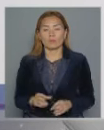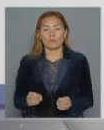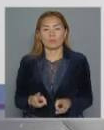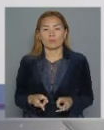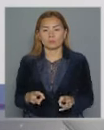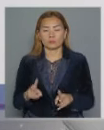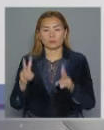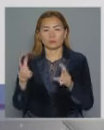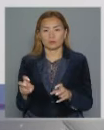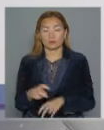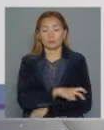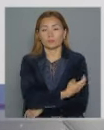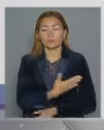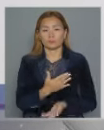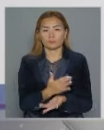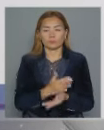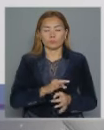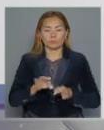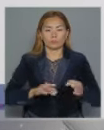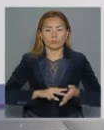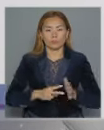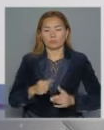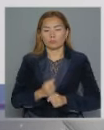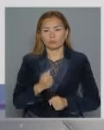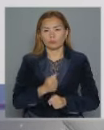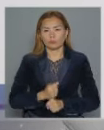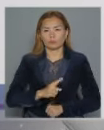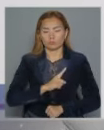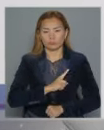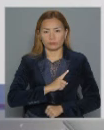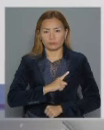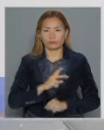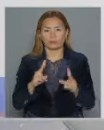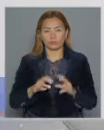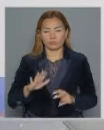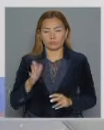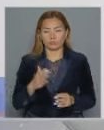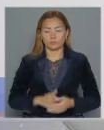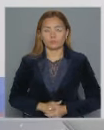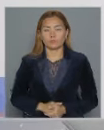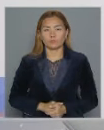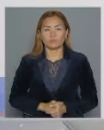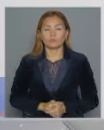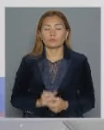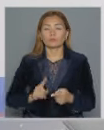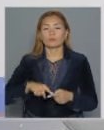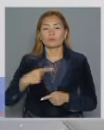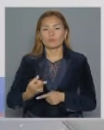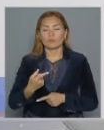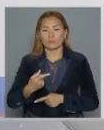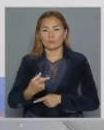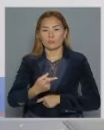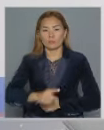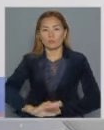тұрған медпунктіміз бар. Оған жаңағы жобалық сметалық құжаттарын жасақтау үшін қаражат қарастырылды. Келесі